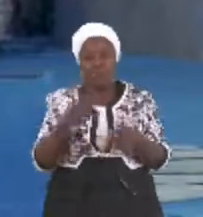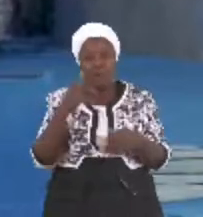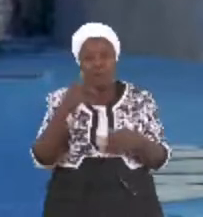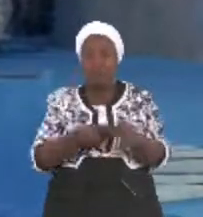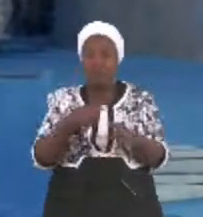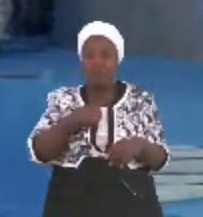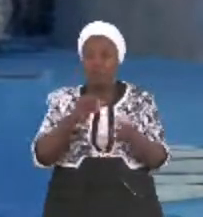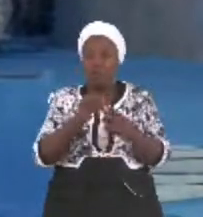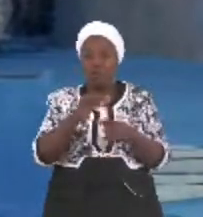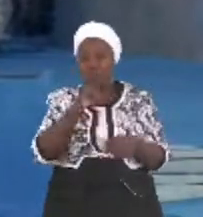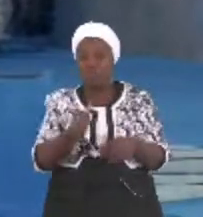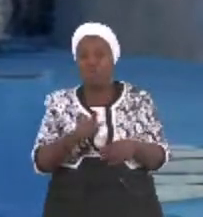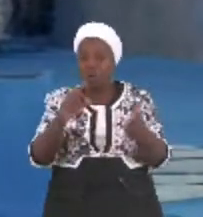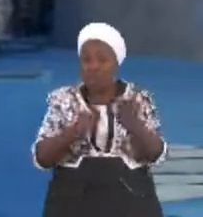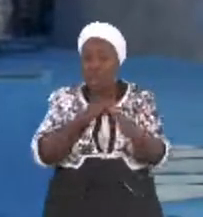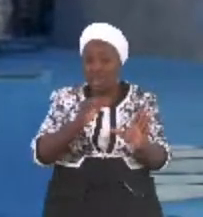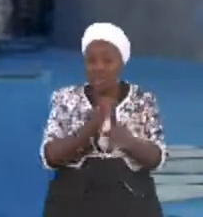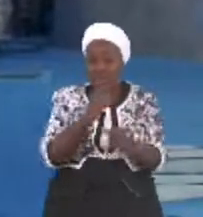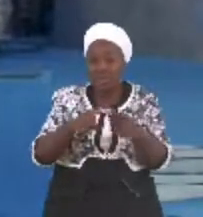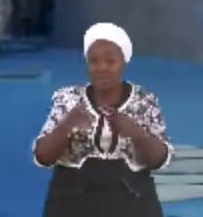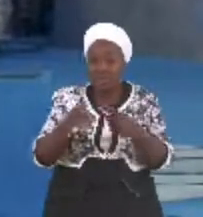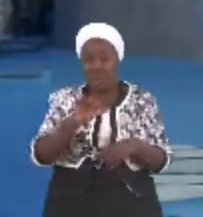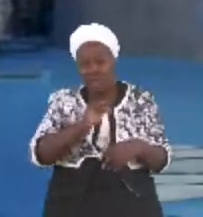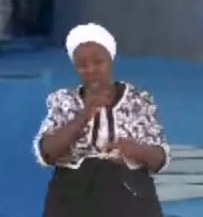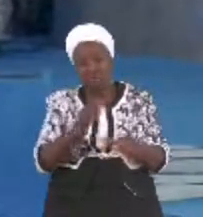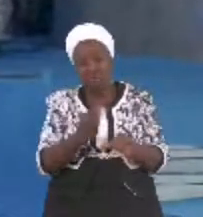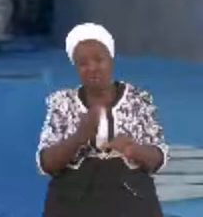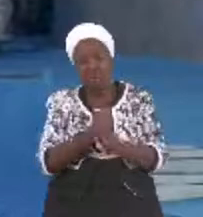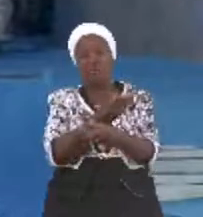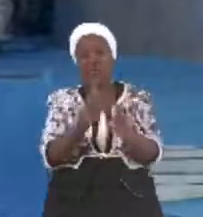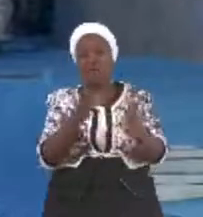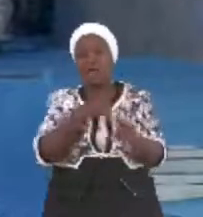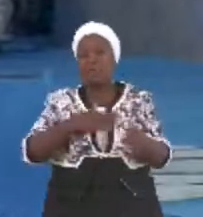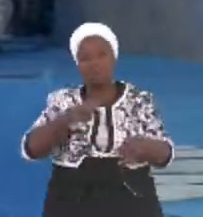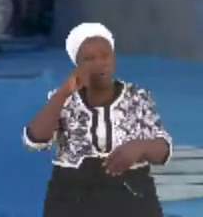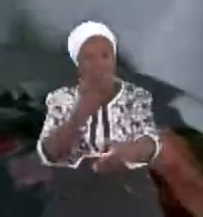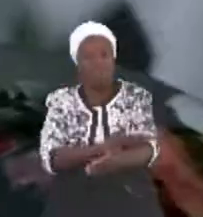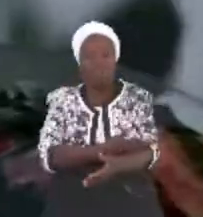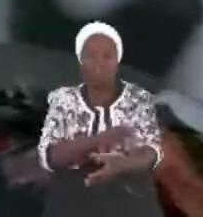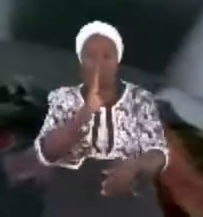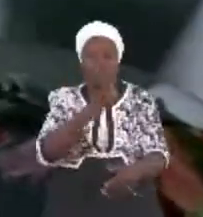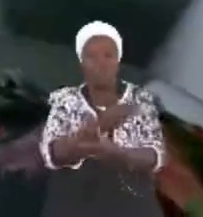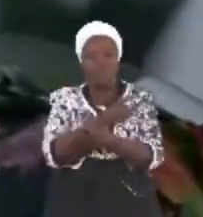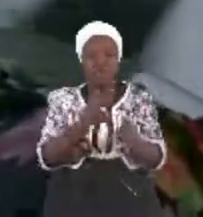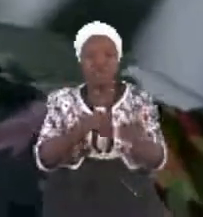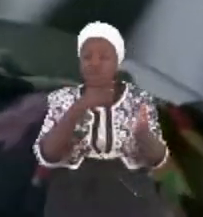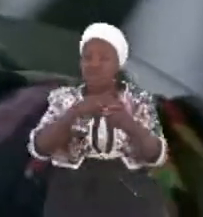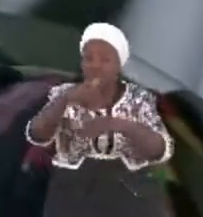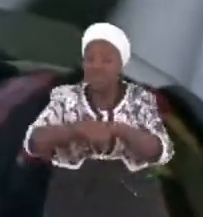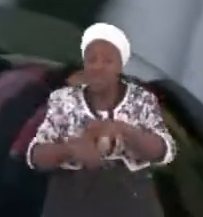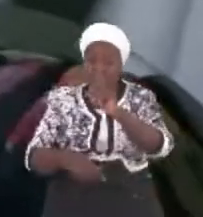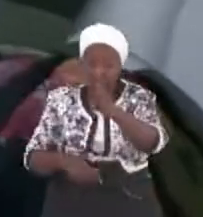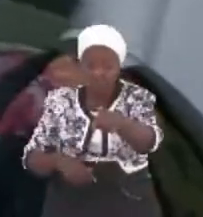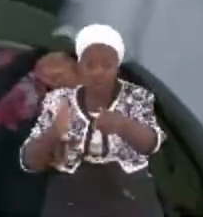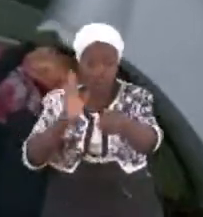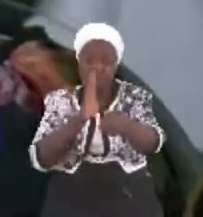lui, je serai délivré et ma fille sera délivrée. Ce soir, tu seras délivré. Ta